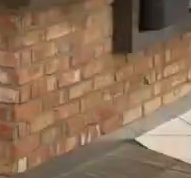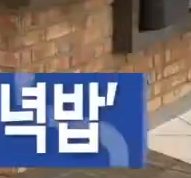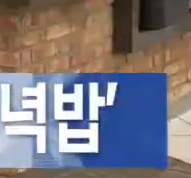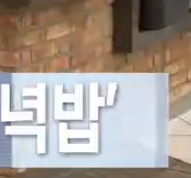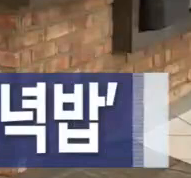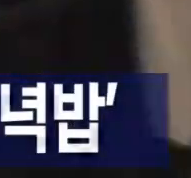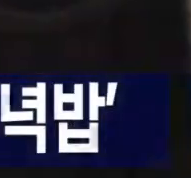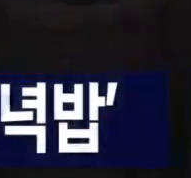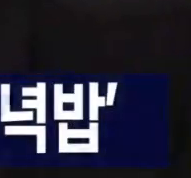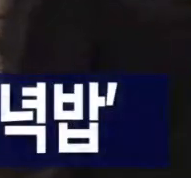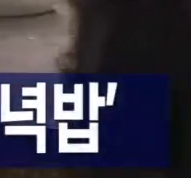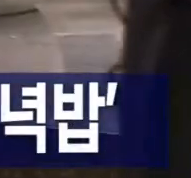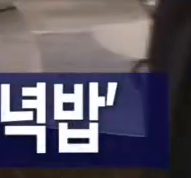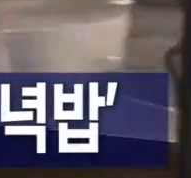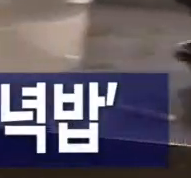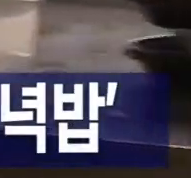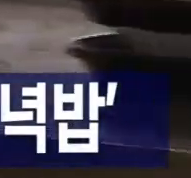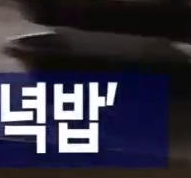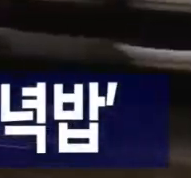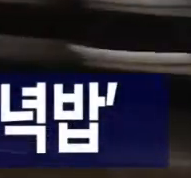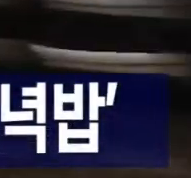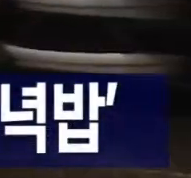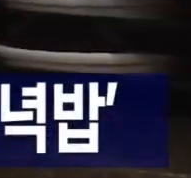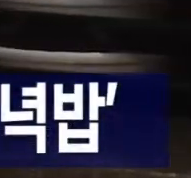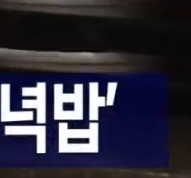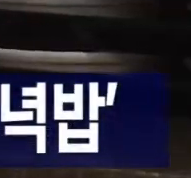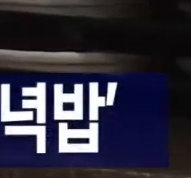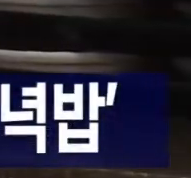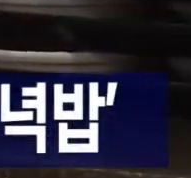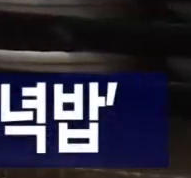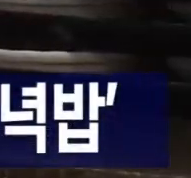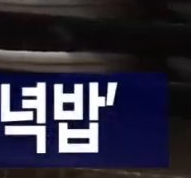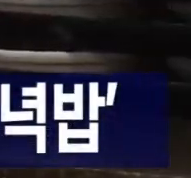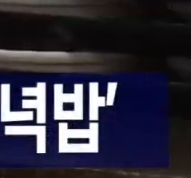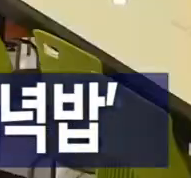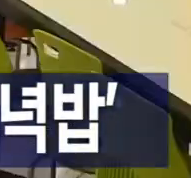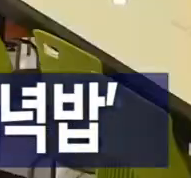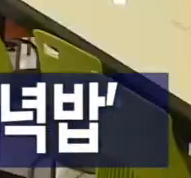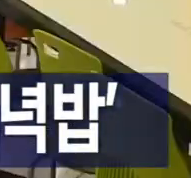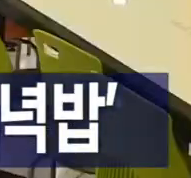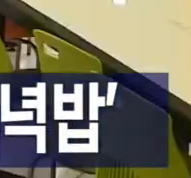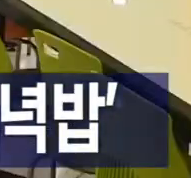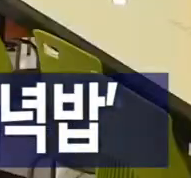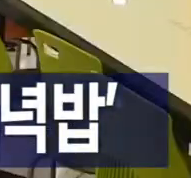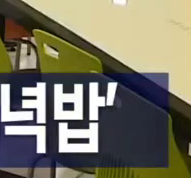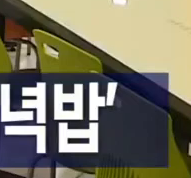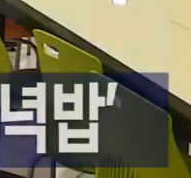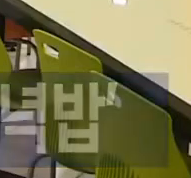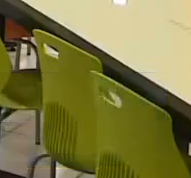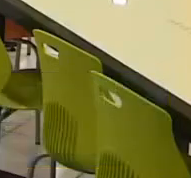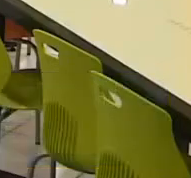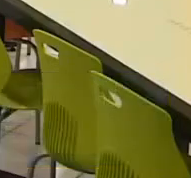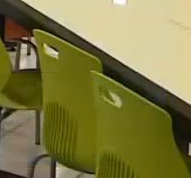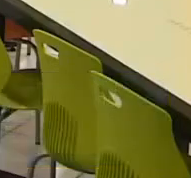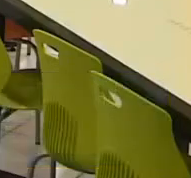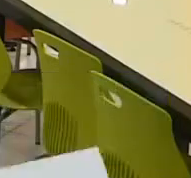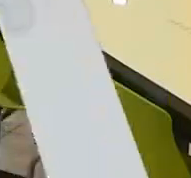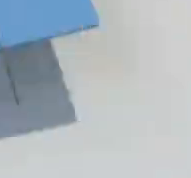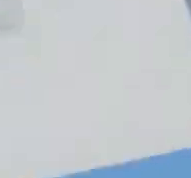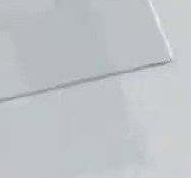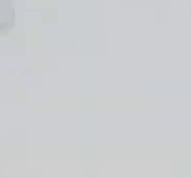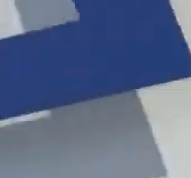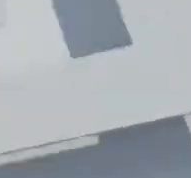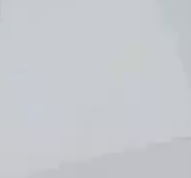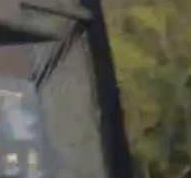대학에서 학생들에게 1,000원의 아침밥에 이어 2,000원의 저녁밥까지 제공하고 있습니다. 학생들의 반응도 좋습니다.